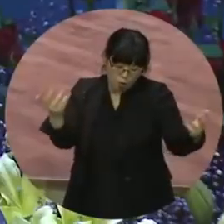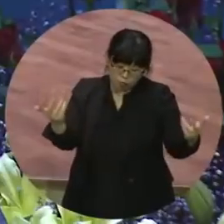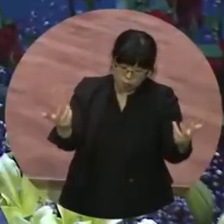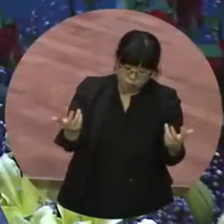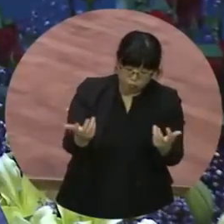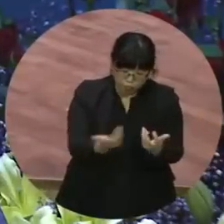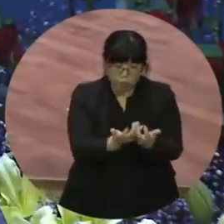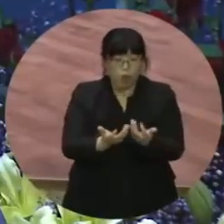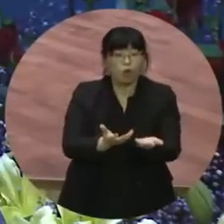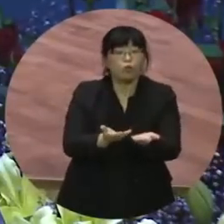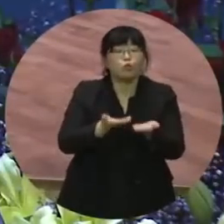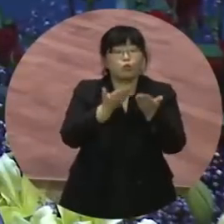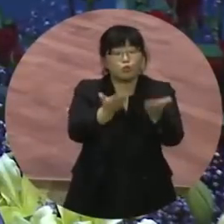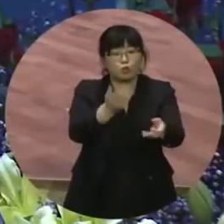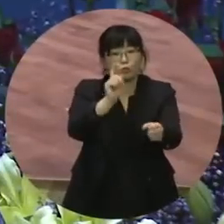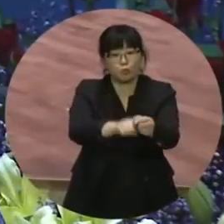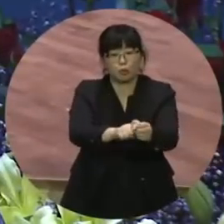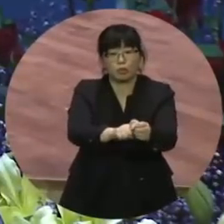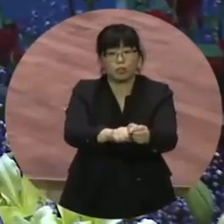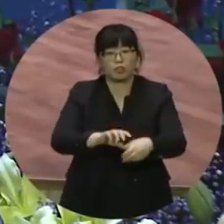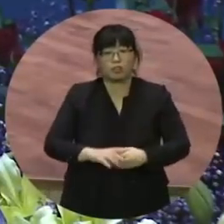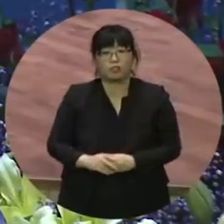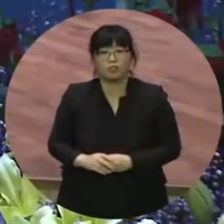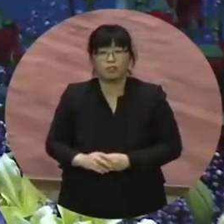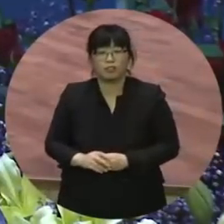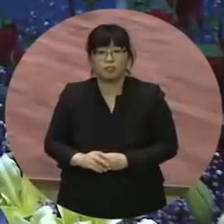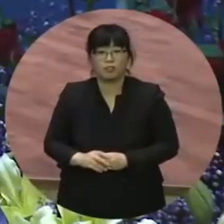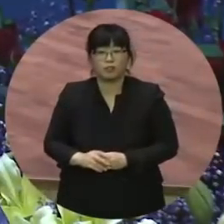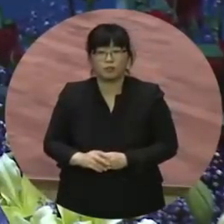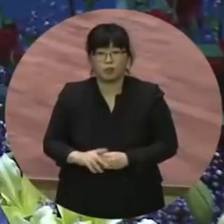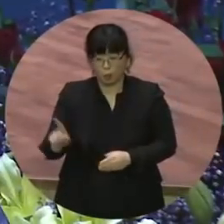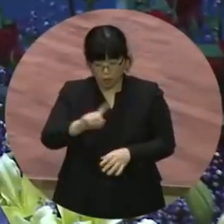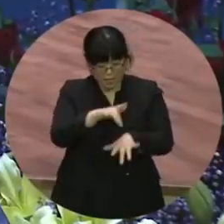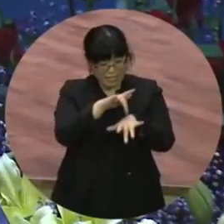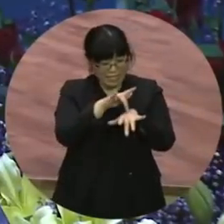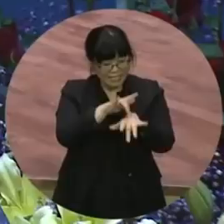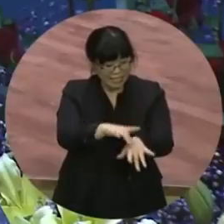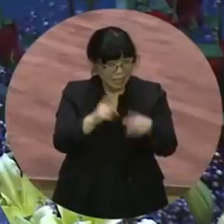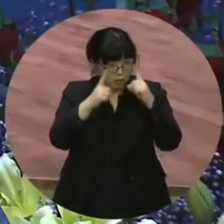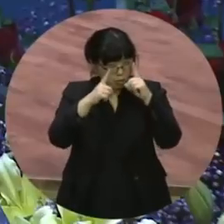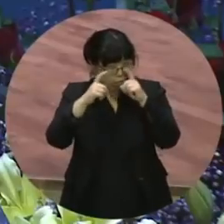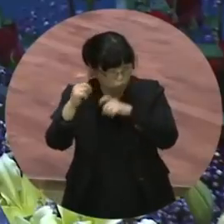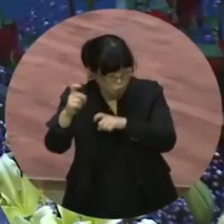넘어지게 하고 멸망의 구름텅이로 빠뜨리는 것밖에 없어요.